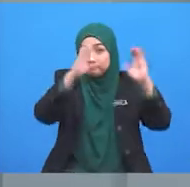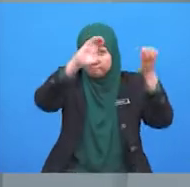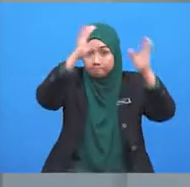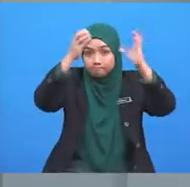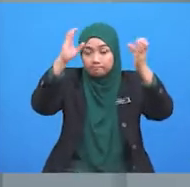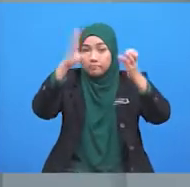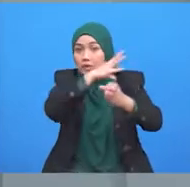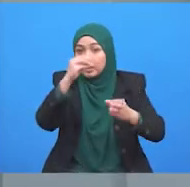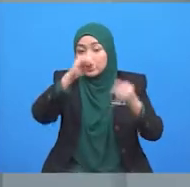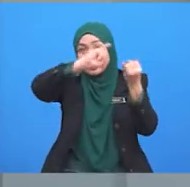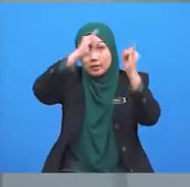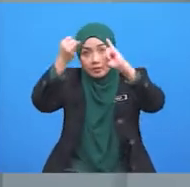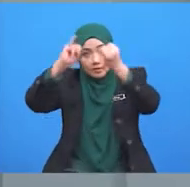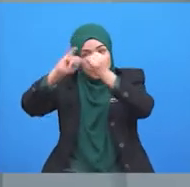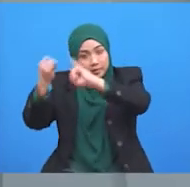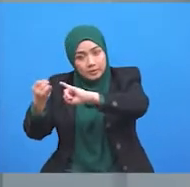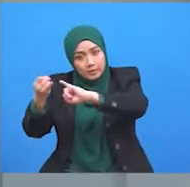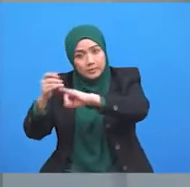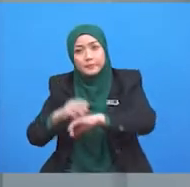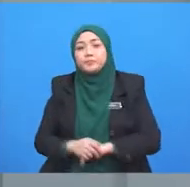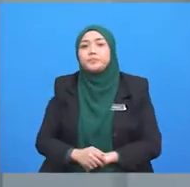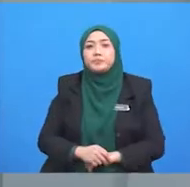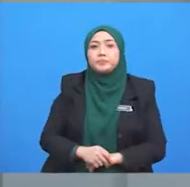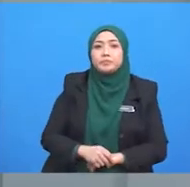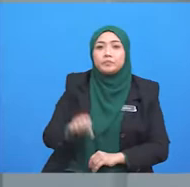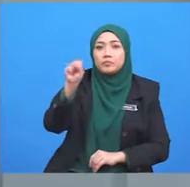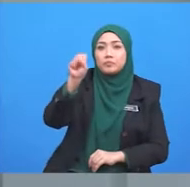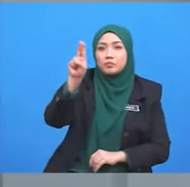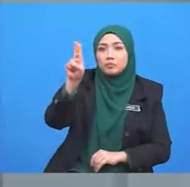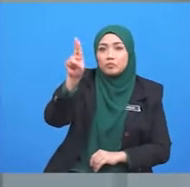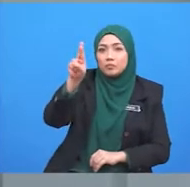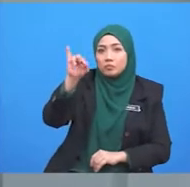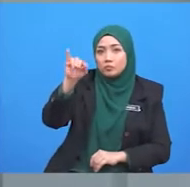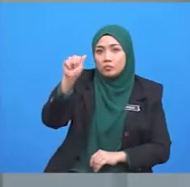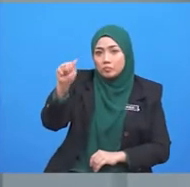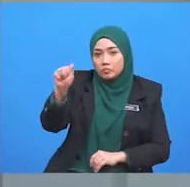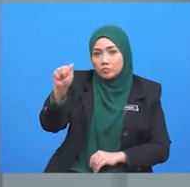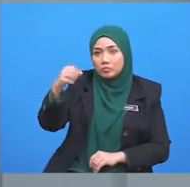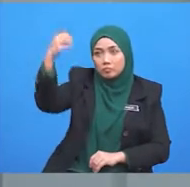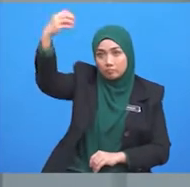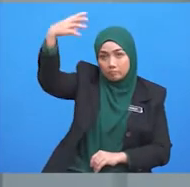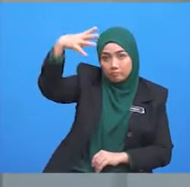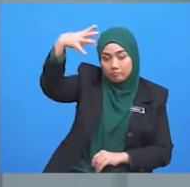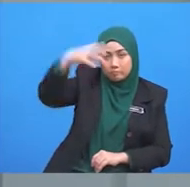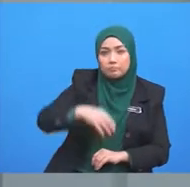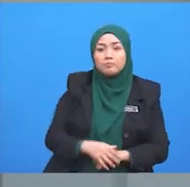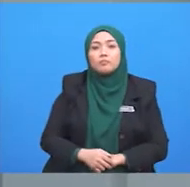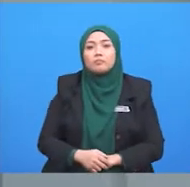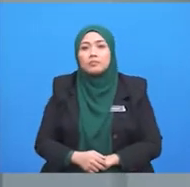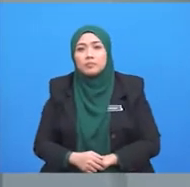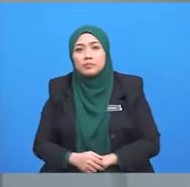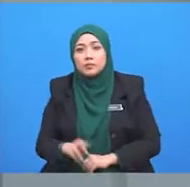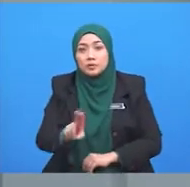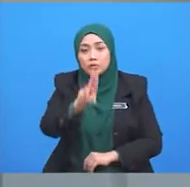cuaca dan iklim ialah bahangan suria. Bahangan suria yang lebih banyak diterima semasa solstice musim panas